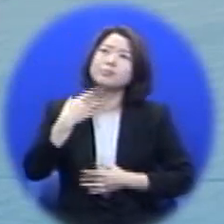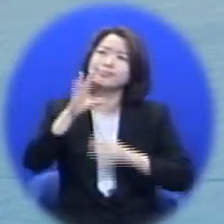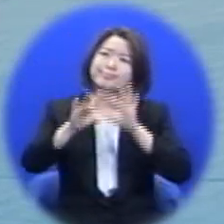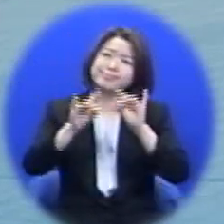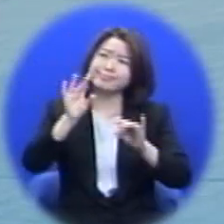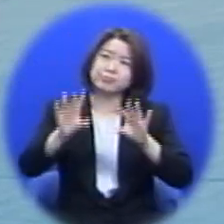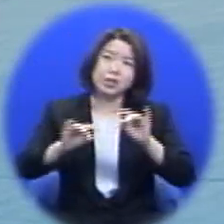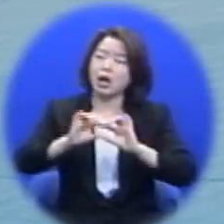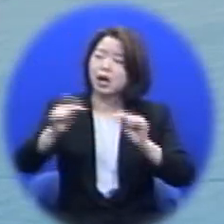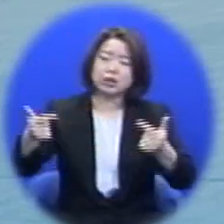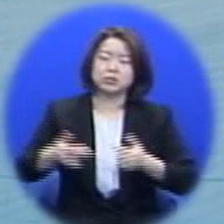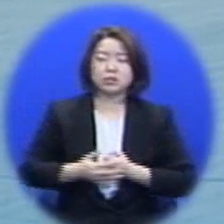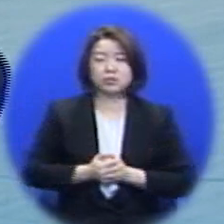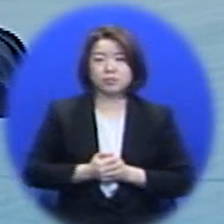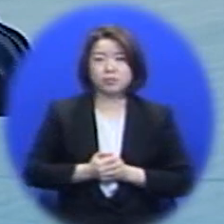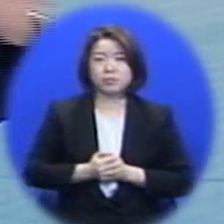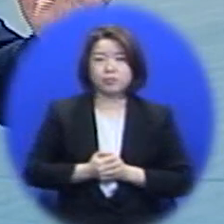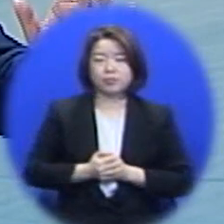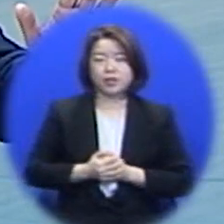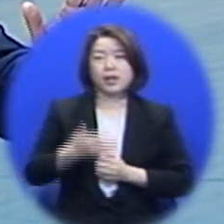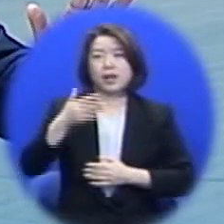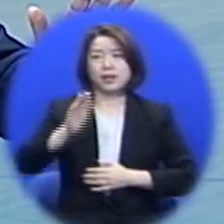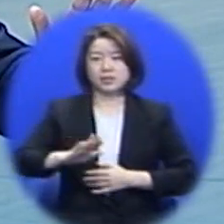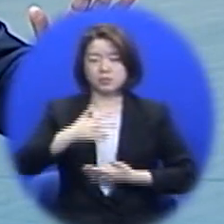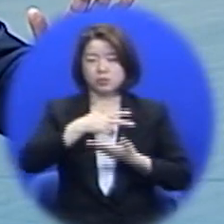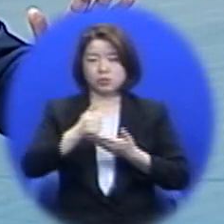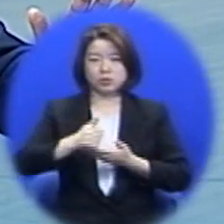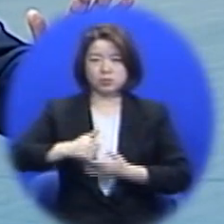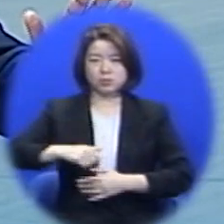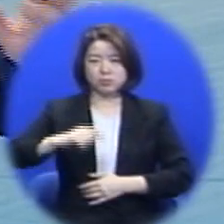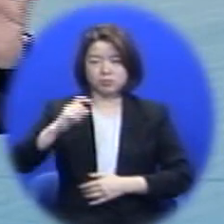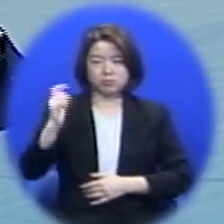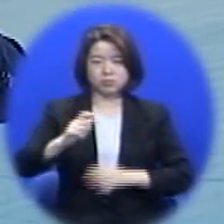말이에요. 그럼 우리 주님은 단호하세요.